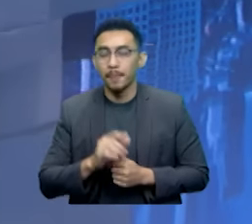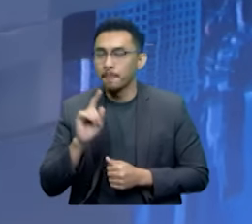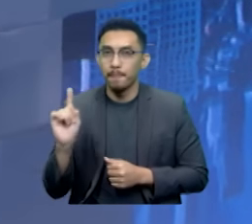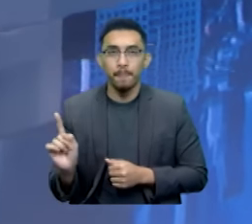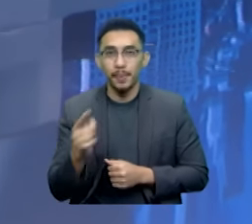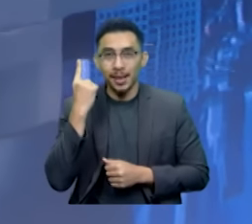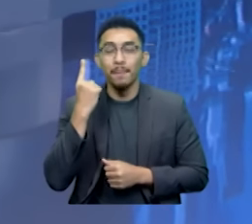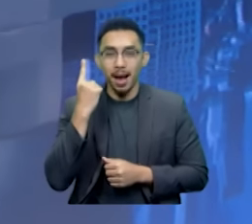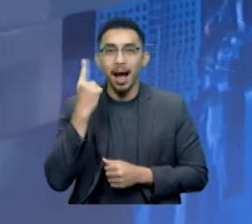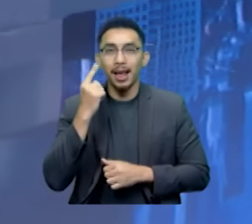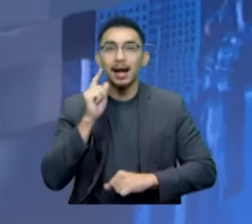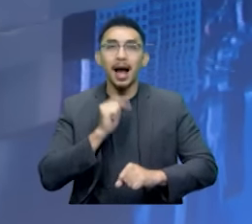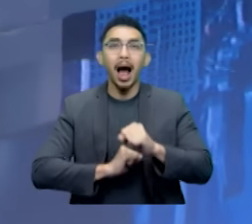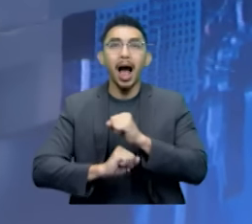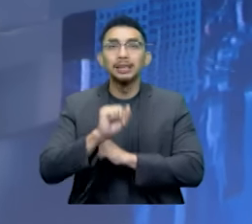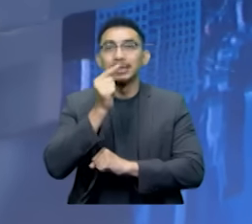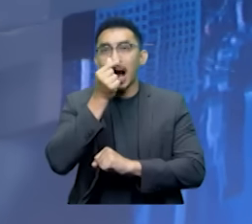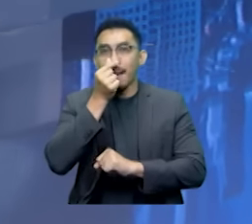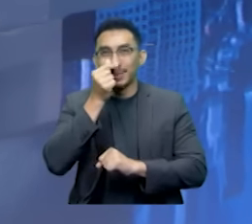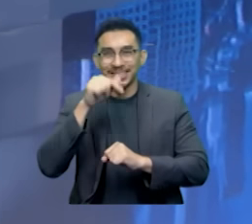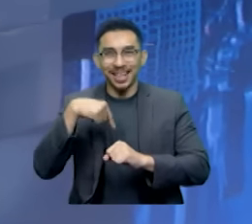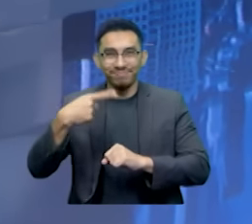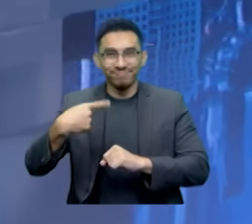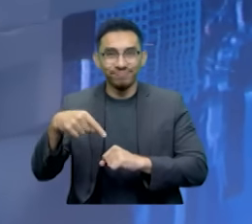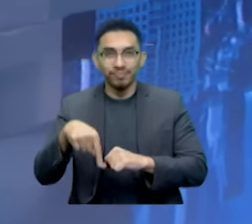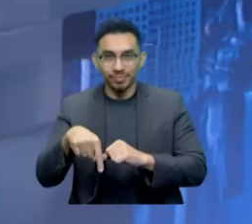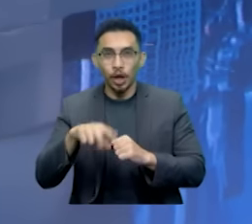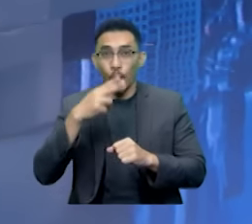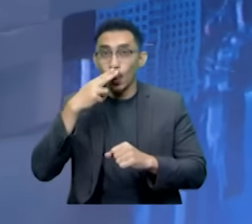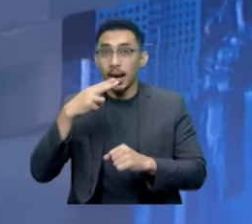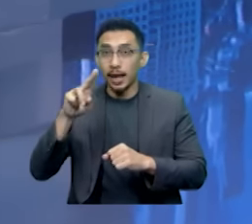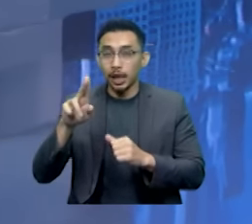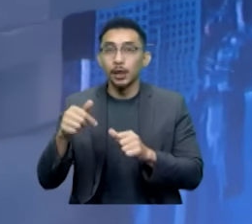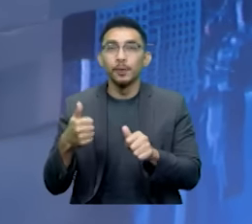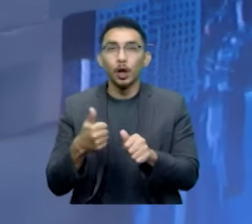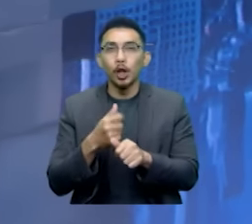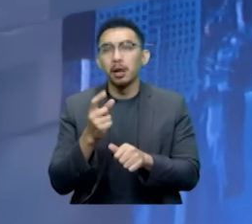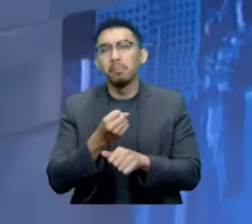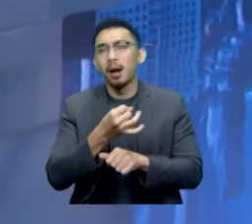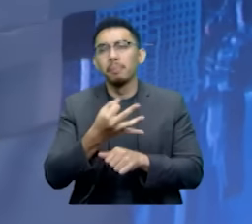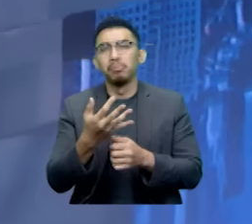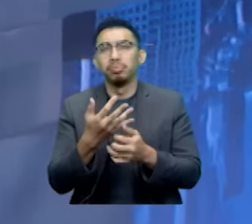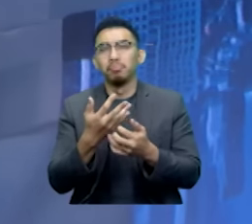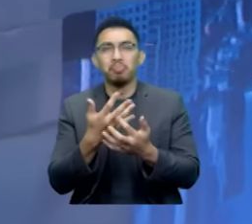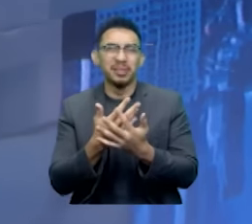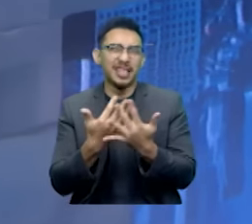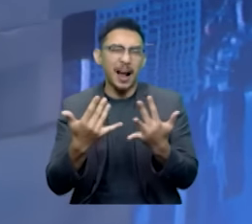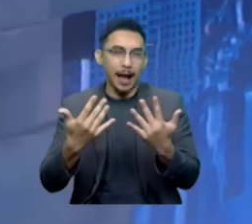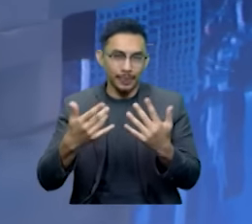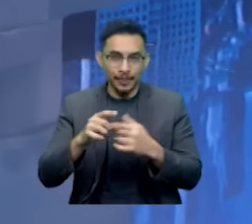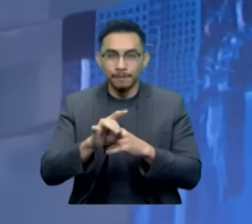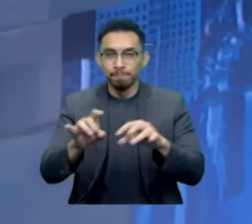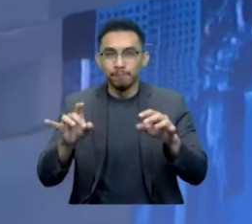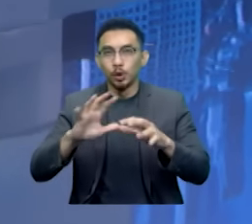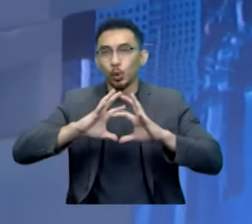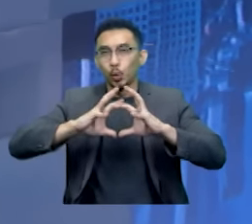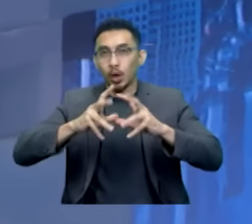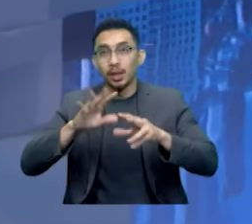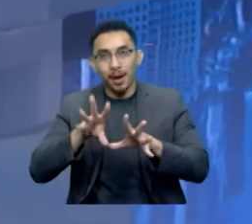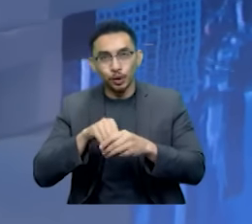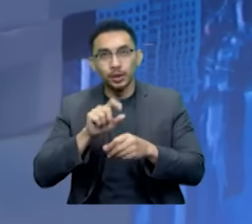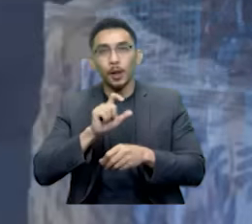Pemirsa, untuk pertama kalinya aksi Kamisan digelar di luar negeri, diikuti berbagai lapisan masyarakat di seluruh dunia, termasuk Capres